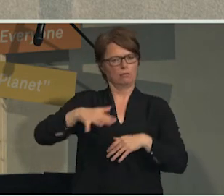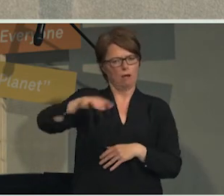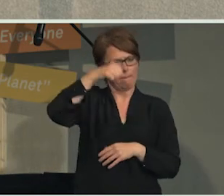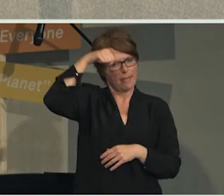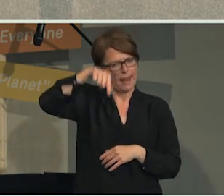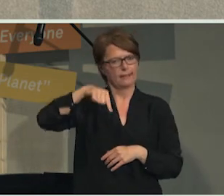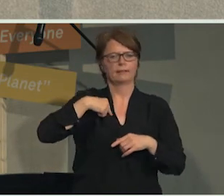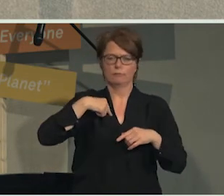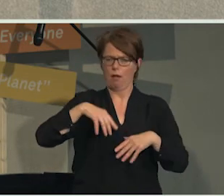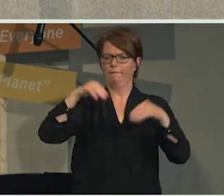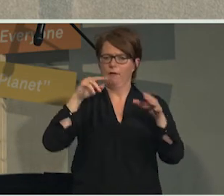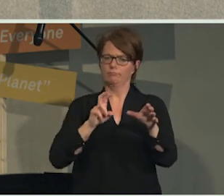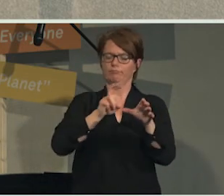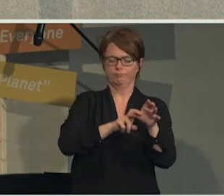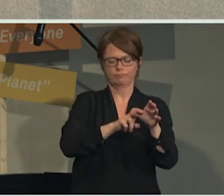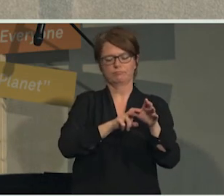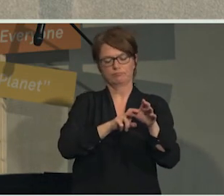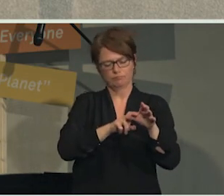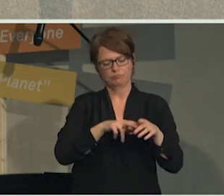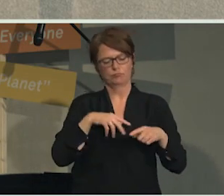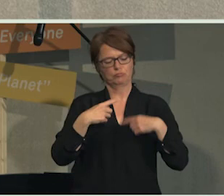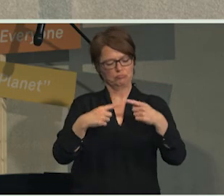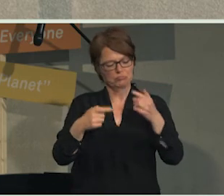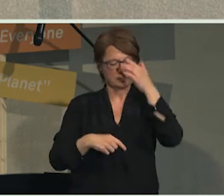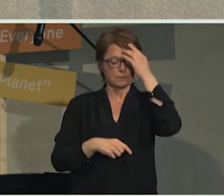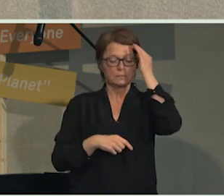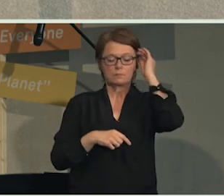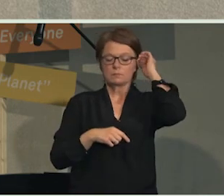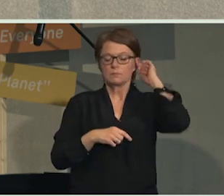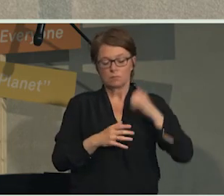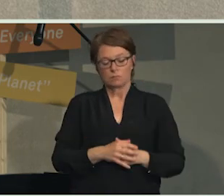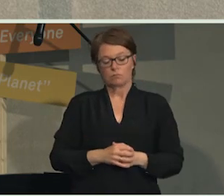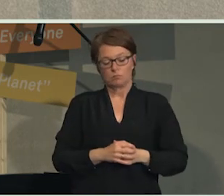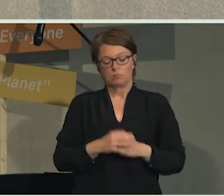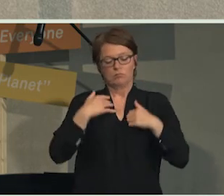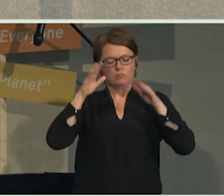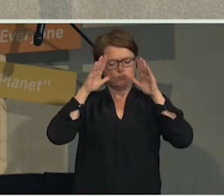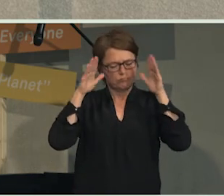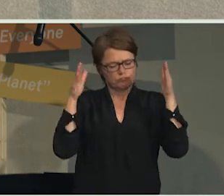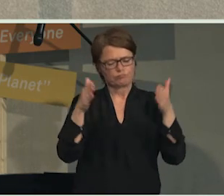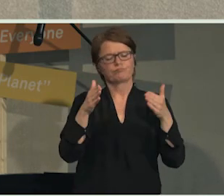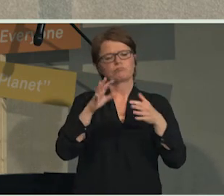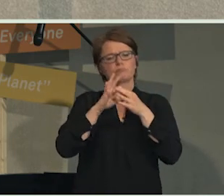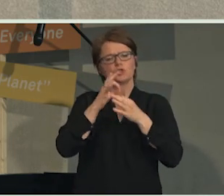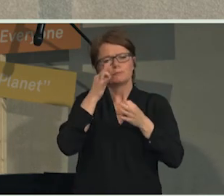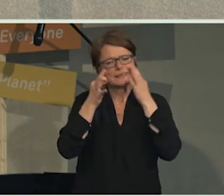haben wir versucht, vielfältige Lebenswirklichkeiten und Biografien in den deutschen Kanon einzubeziehen.